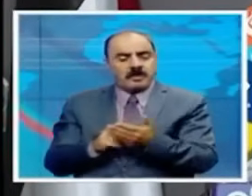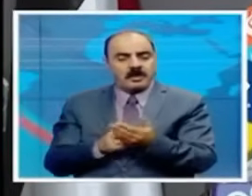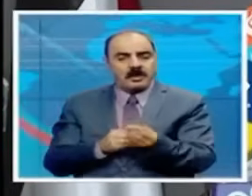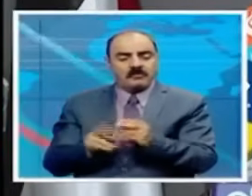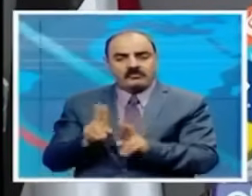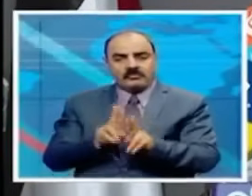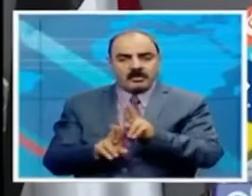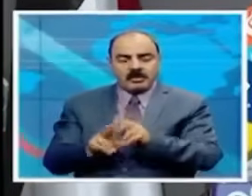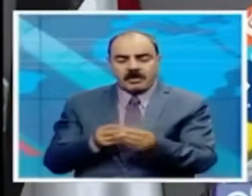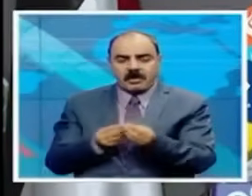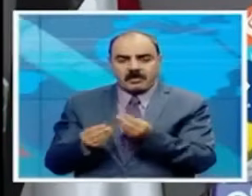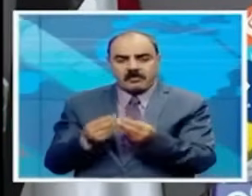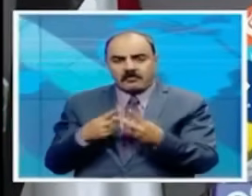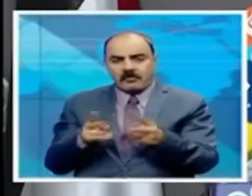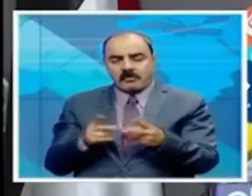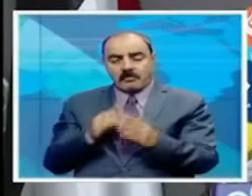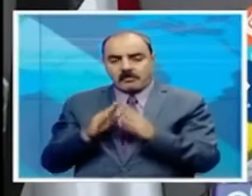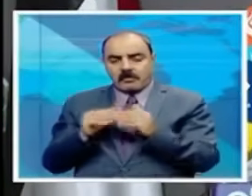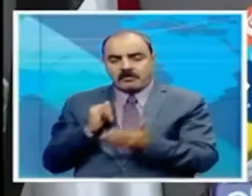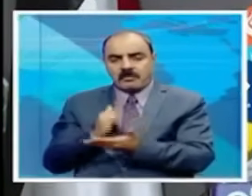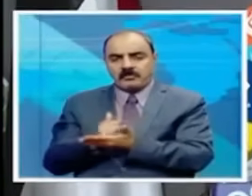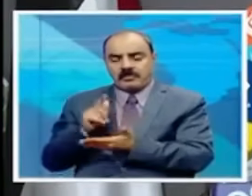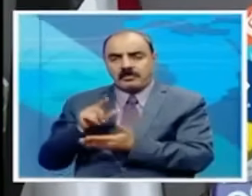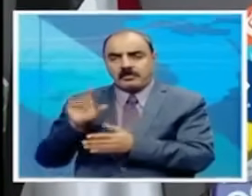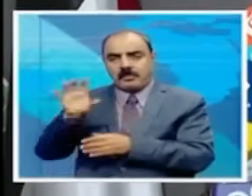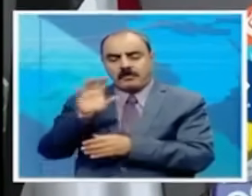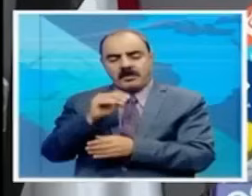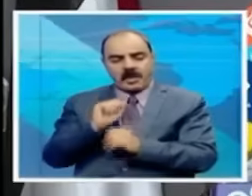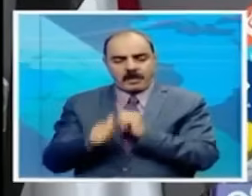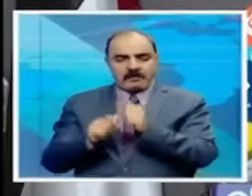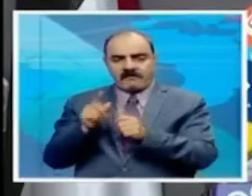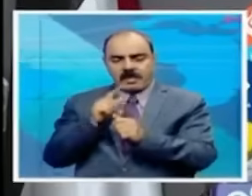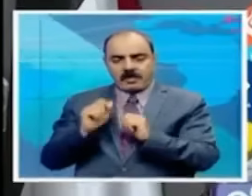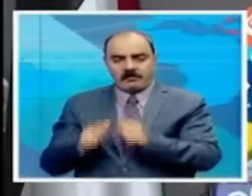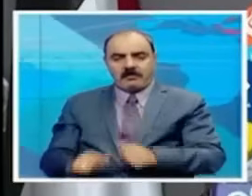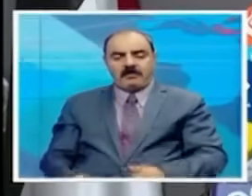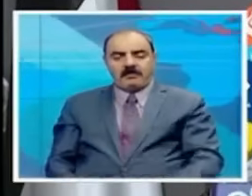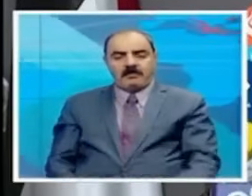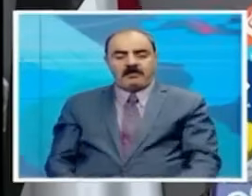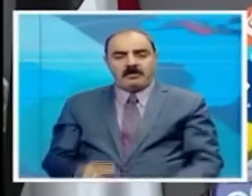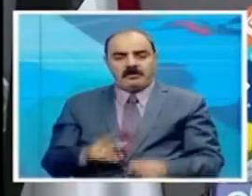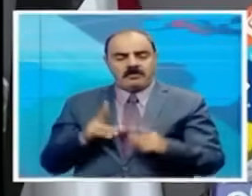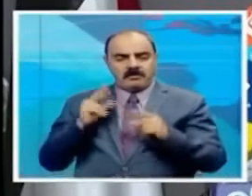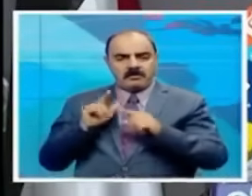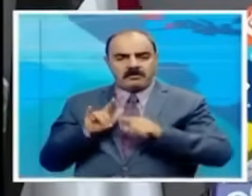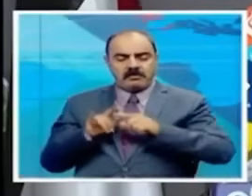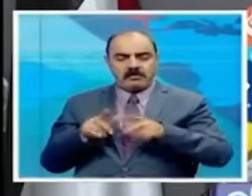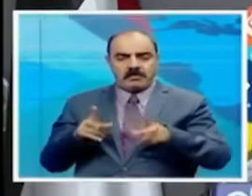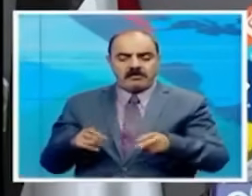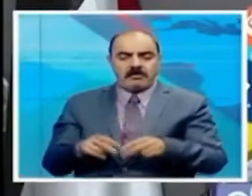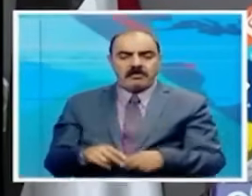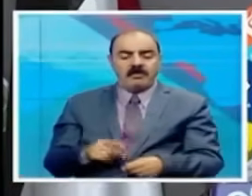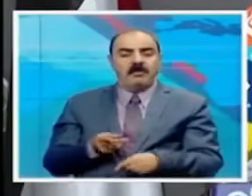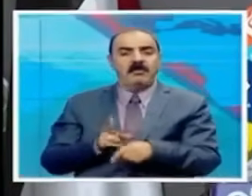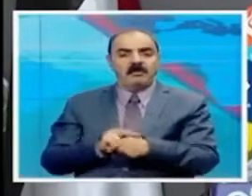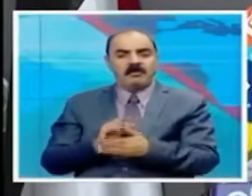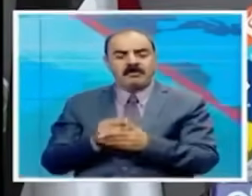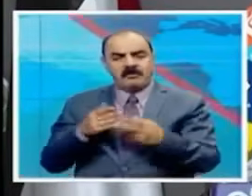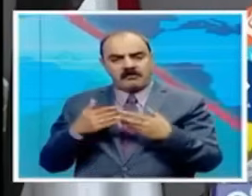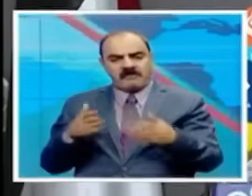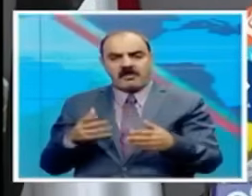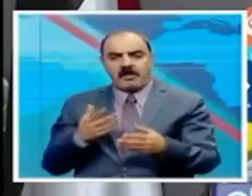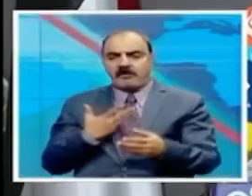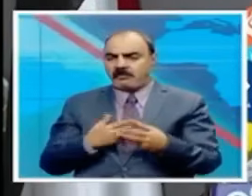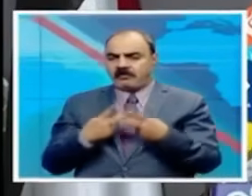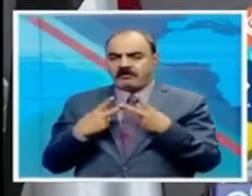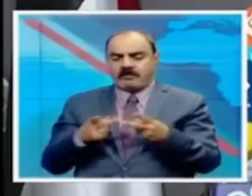المختلفة التي تقودها مصر وبعض الأطراف الدولية لوقف العدوان، كما أبدت انفتاحها